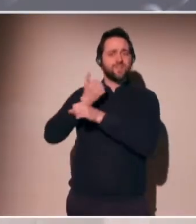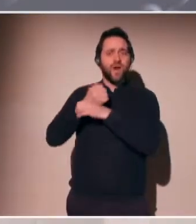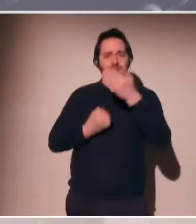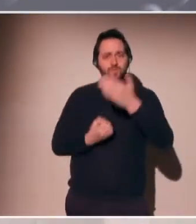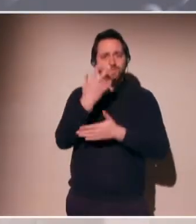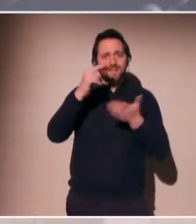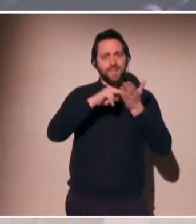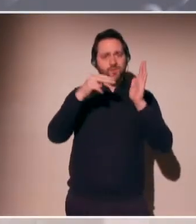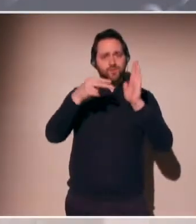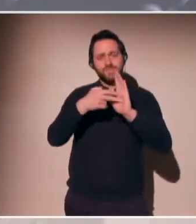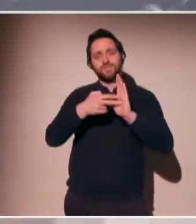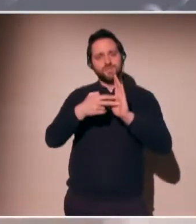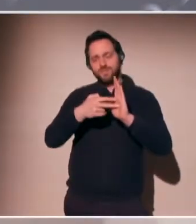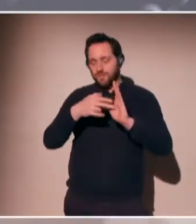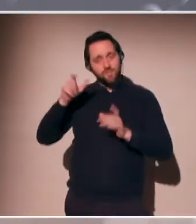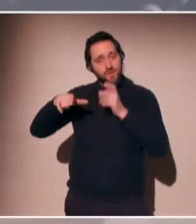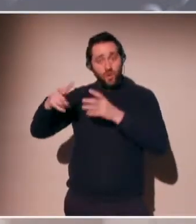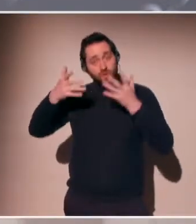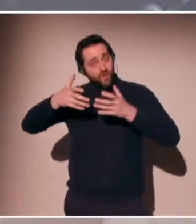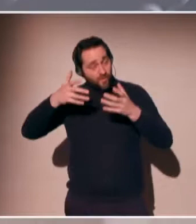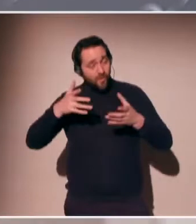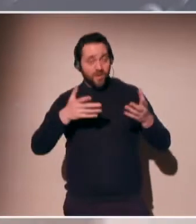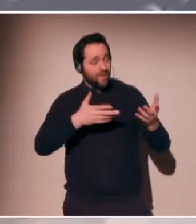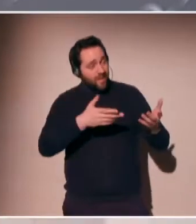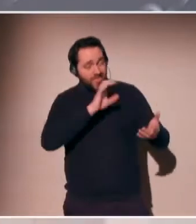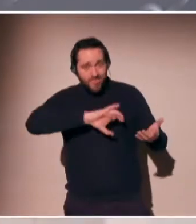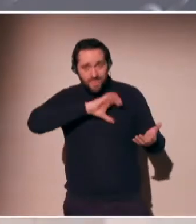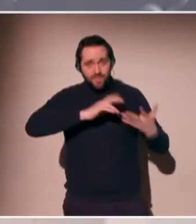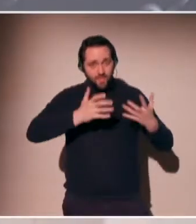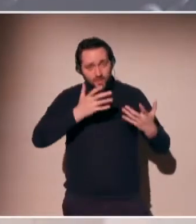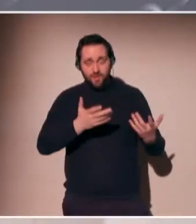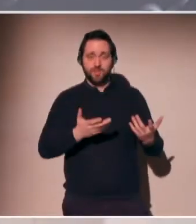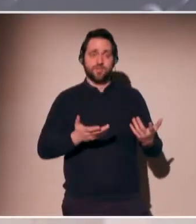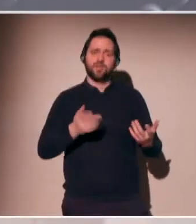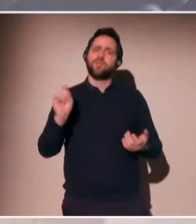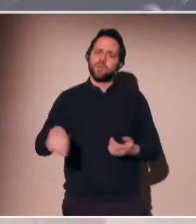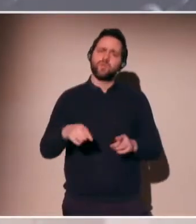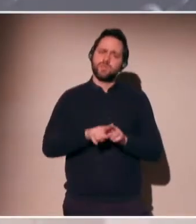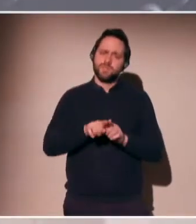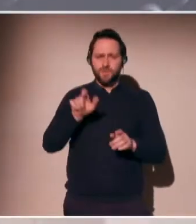désir semble être une force supérieure à toute autre force. Évidemment que les gens veulent de l'équité, de l'égalité,